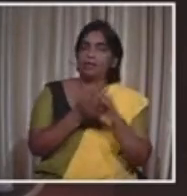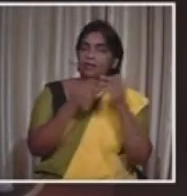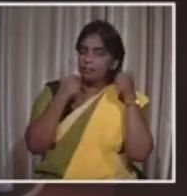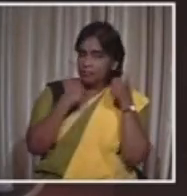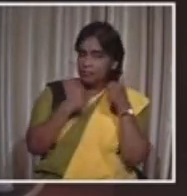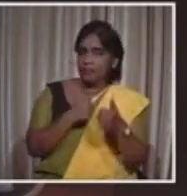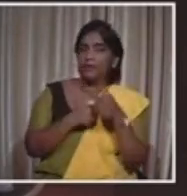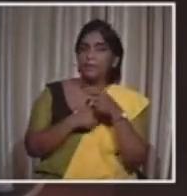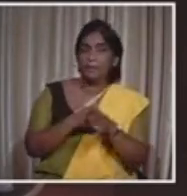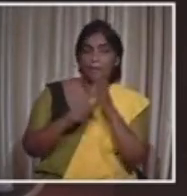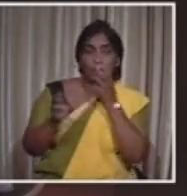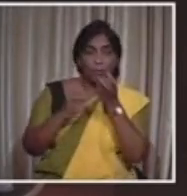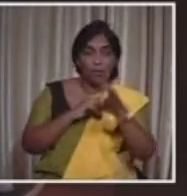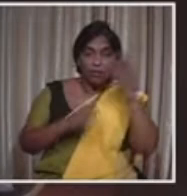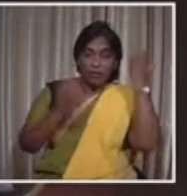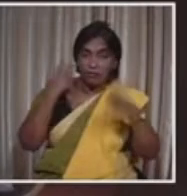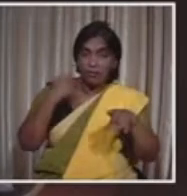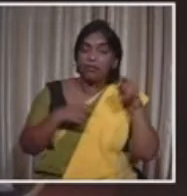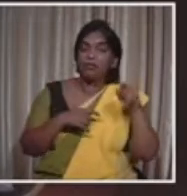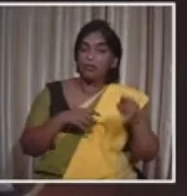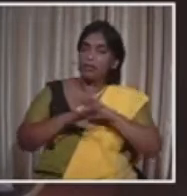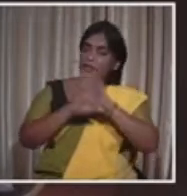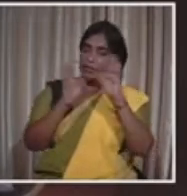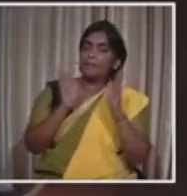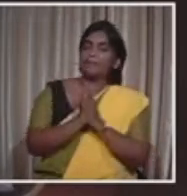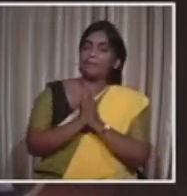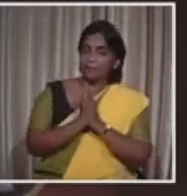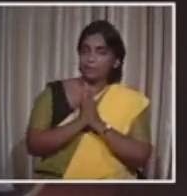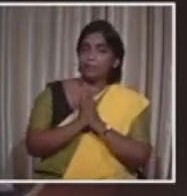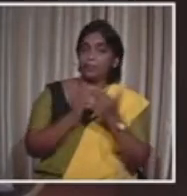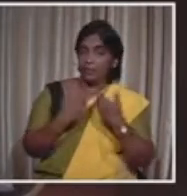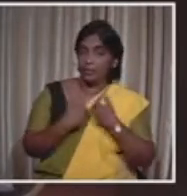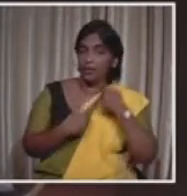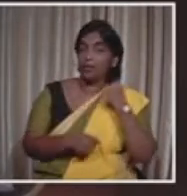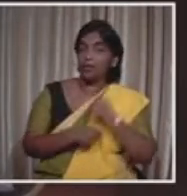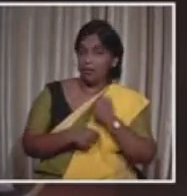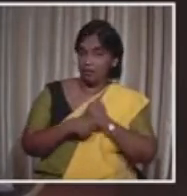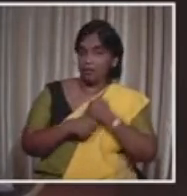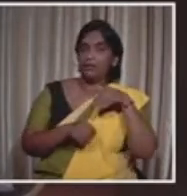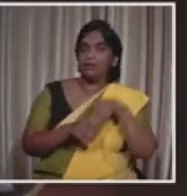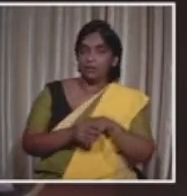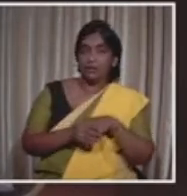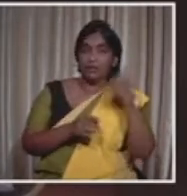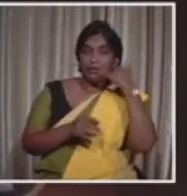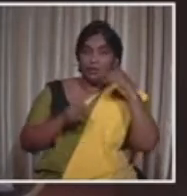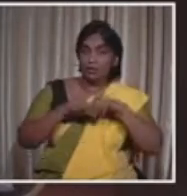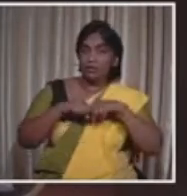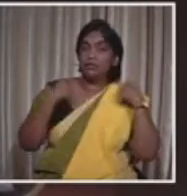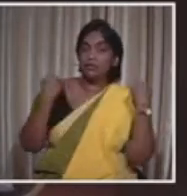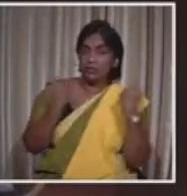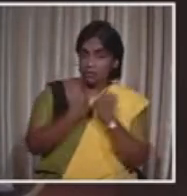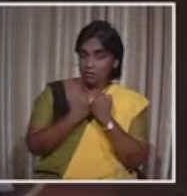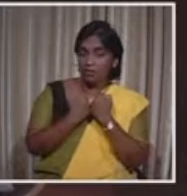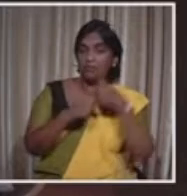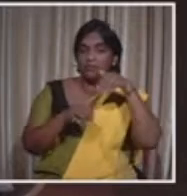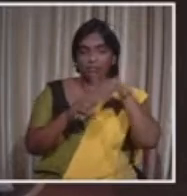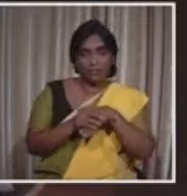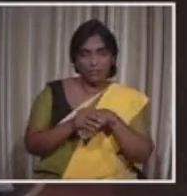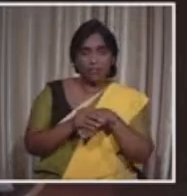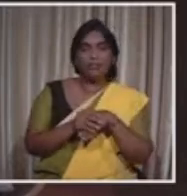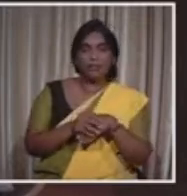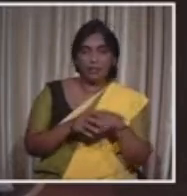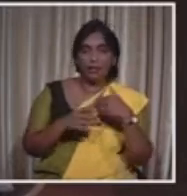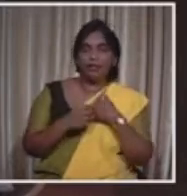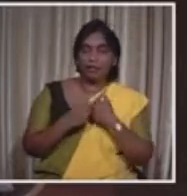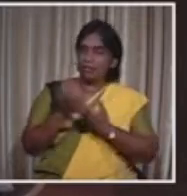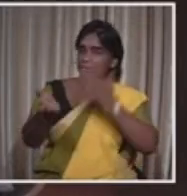ඒ ප්‍රහාරින් මිය ගිය ඒ සීළු දෙනාටම අපේ රජයක් තුල සමගි ජන බලවේග සන්දාන රජයක් තුල අපි